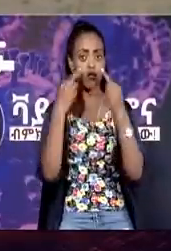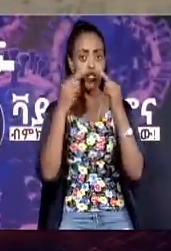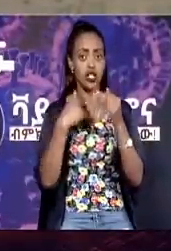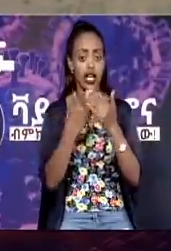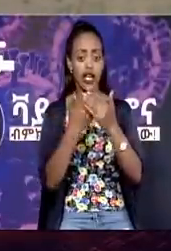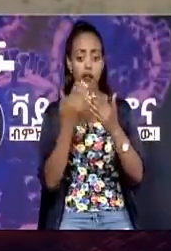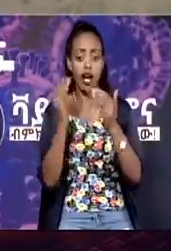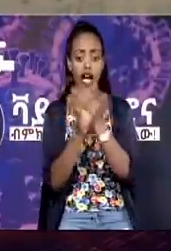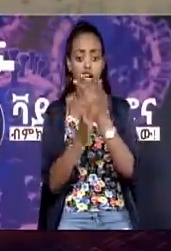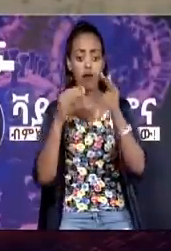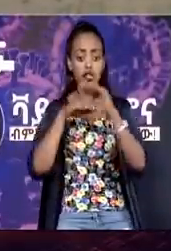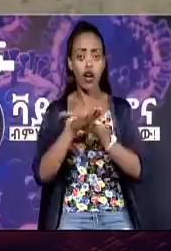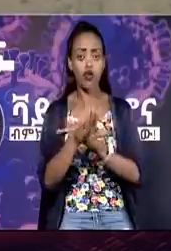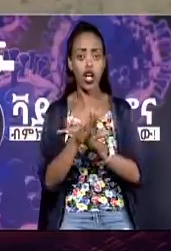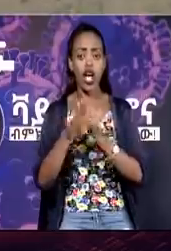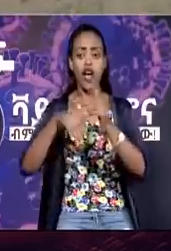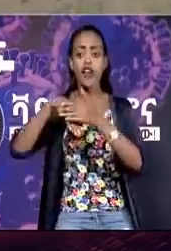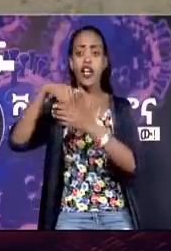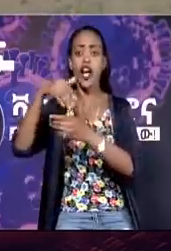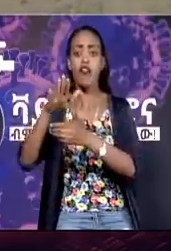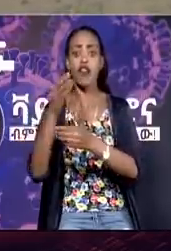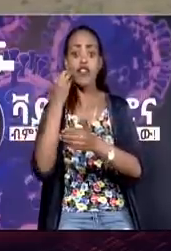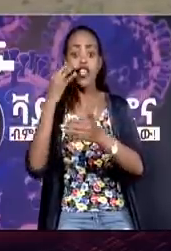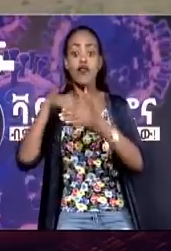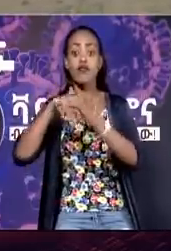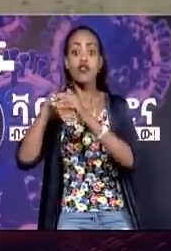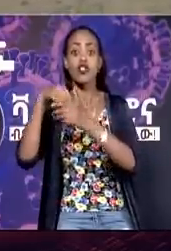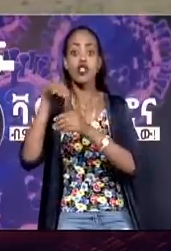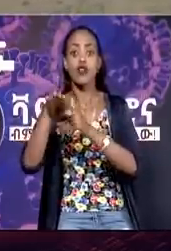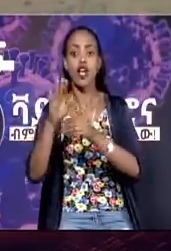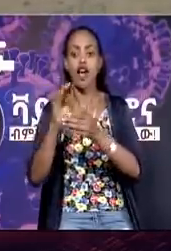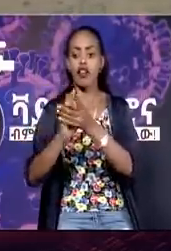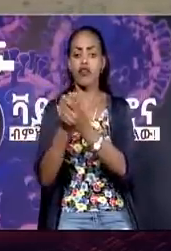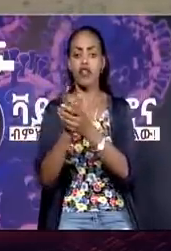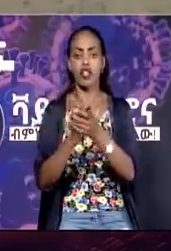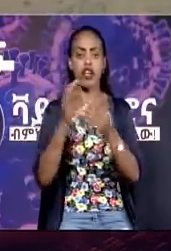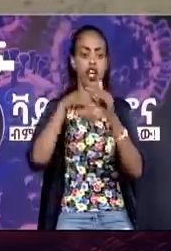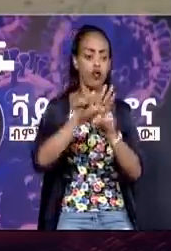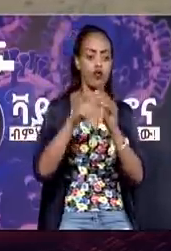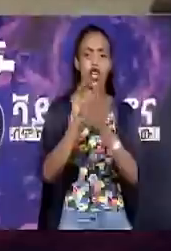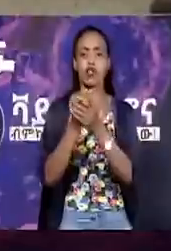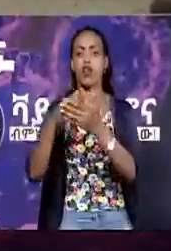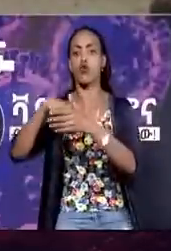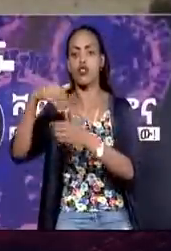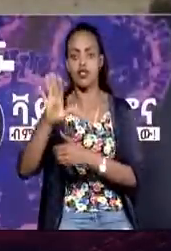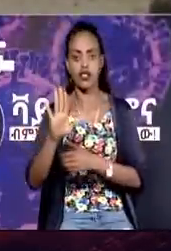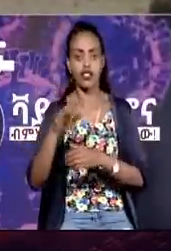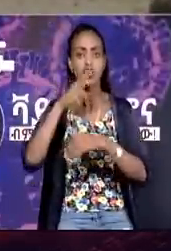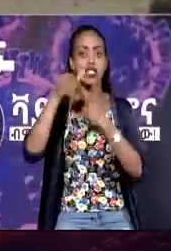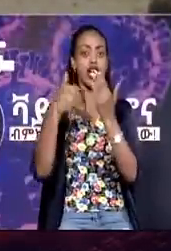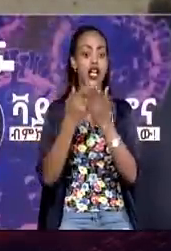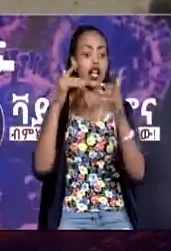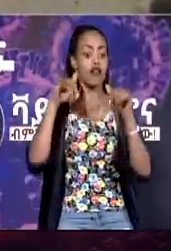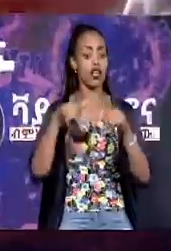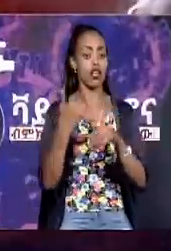عدنا بتاونا عدق أف ما يبدأ بقربنا قوم ما جبرنا تحاسبنا نوصل تحاسبنا نأتي طال الله زي